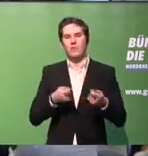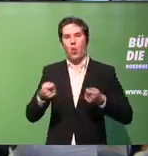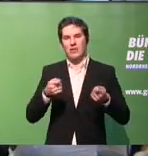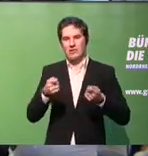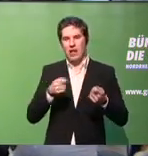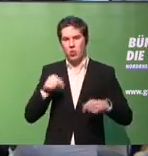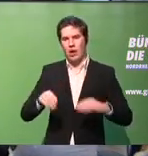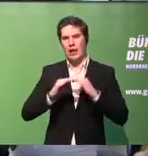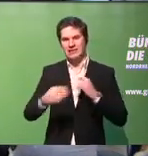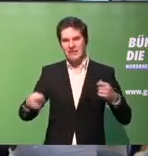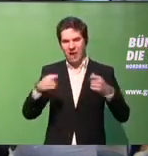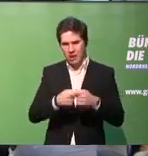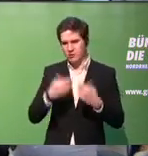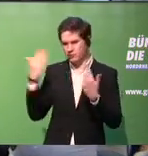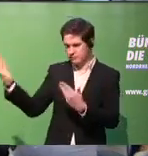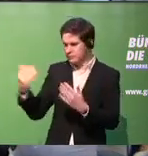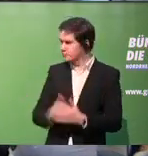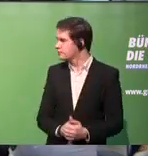Bitte schön. Ja.